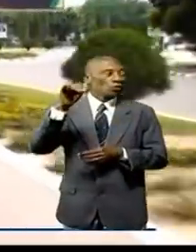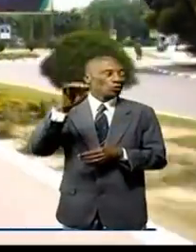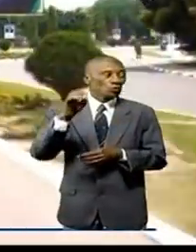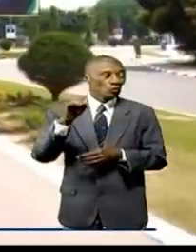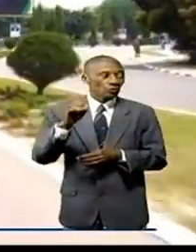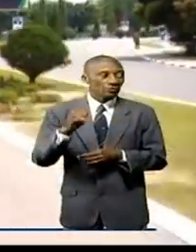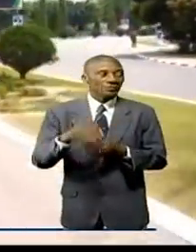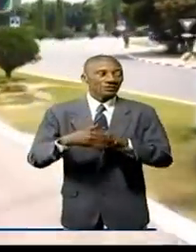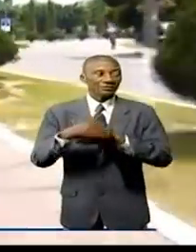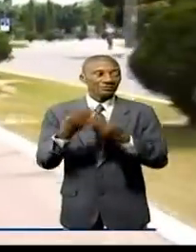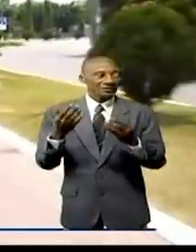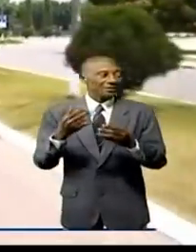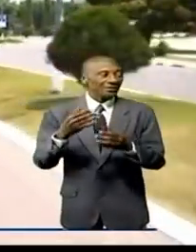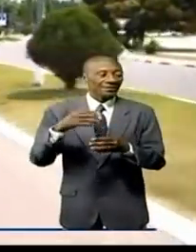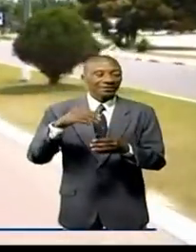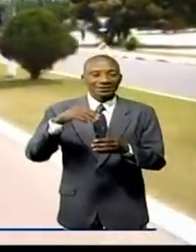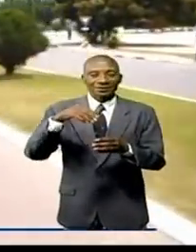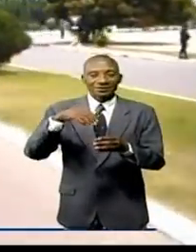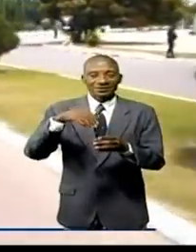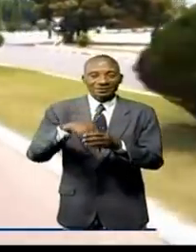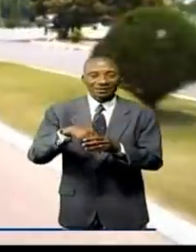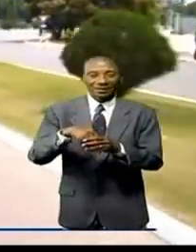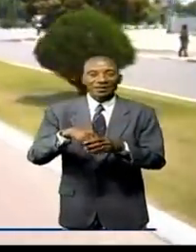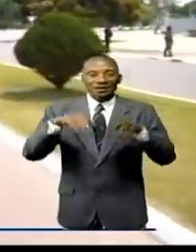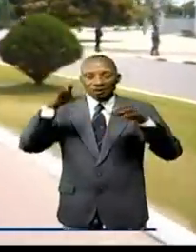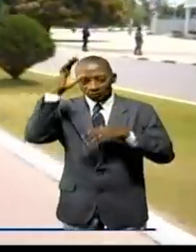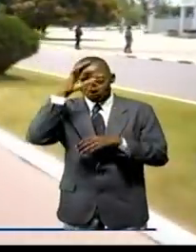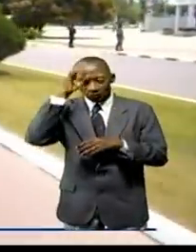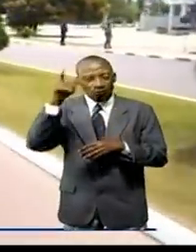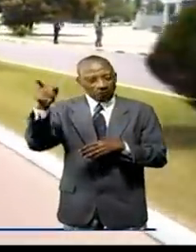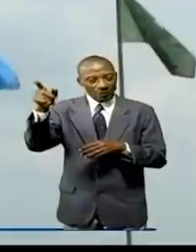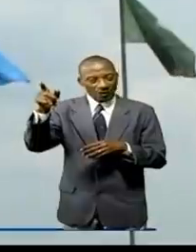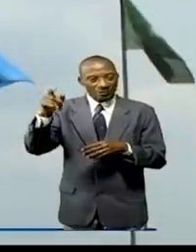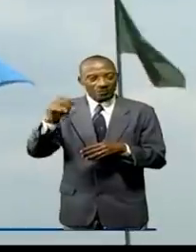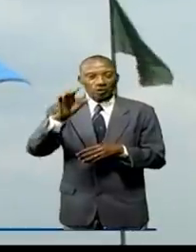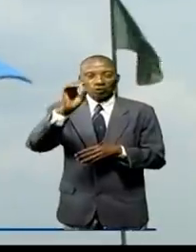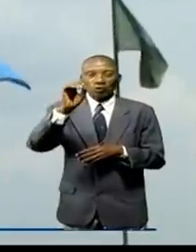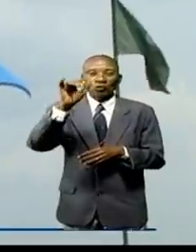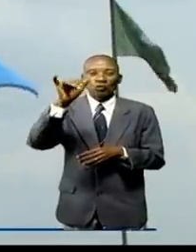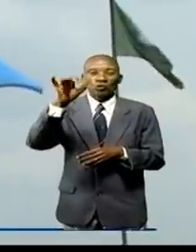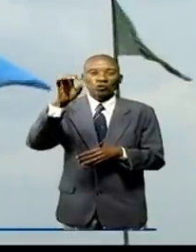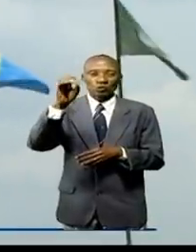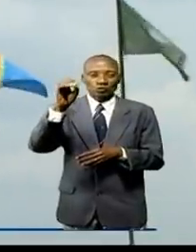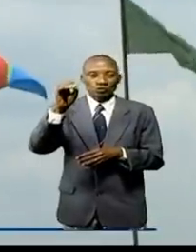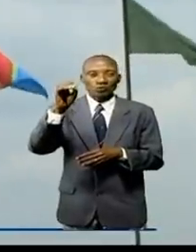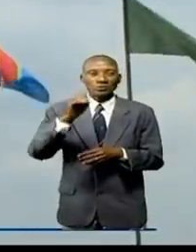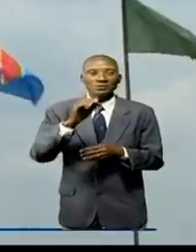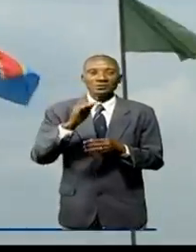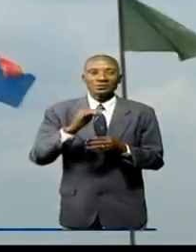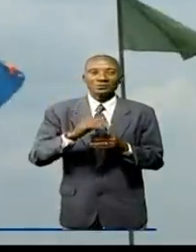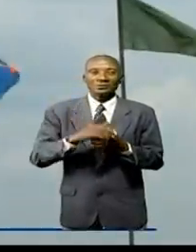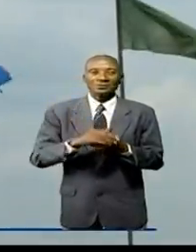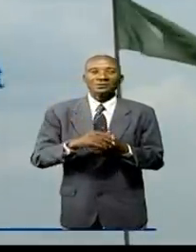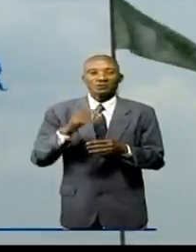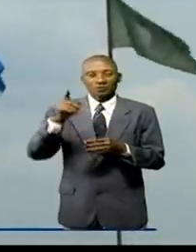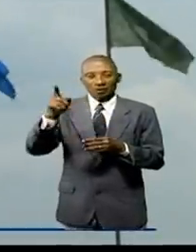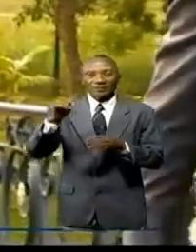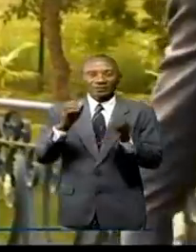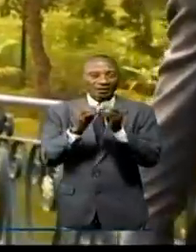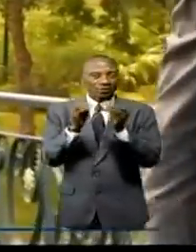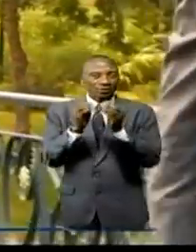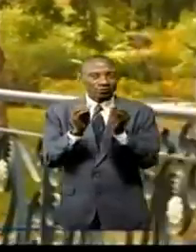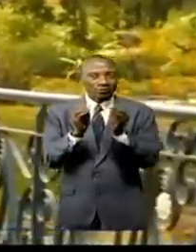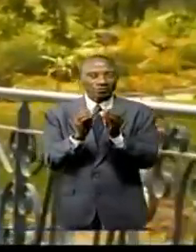de Brazzaville, a accueilli ce samedi 12 février le mini-sommet sur la paix et la sécurité en